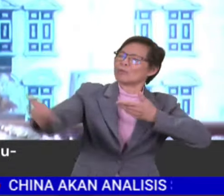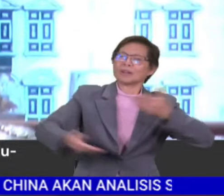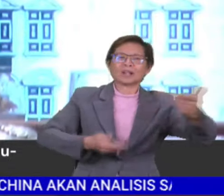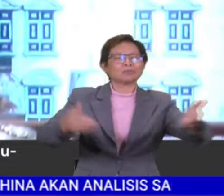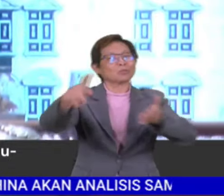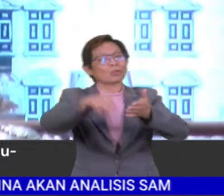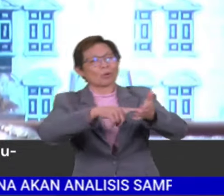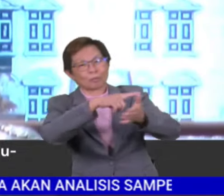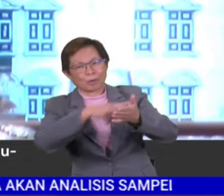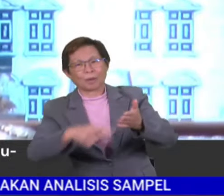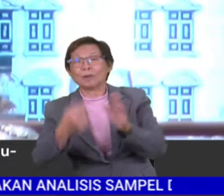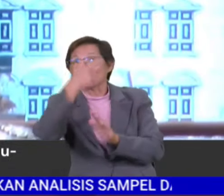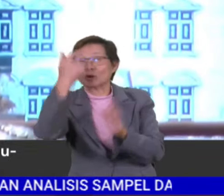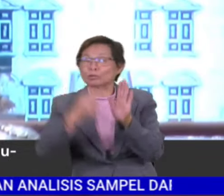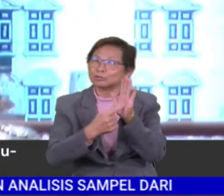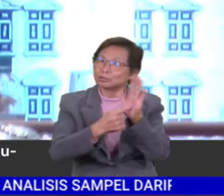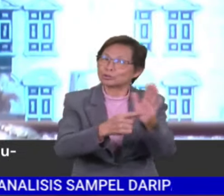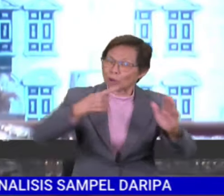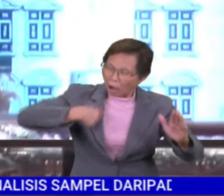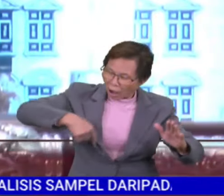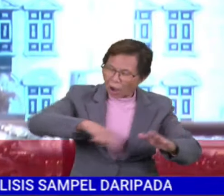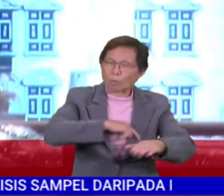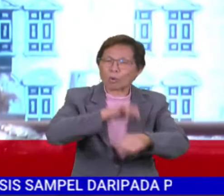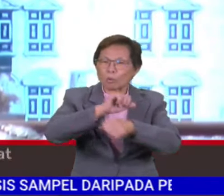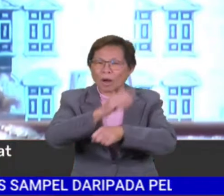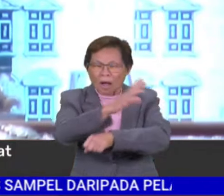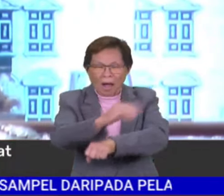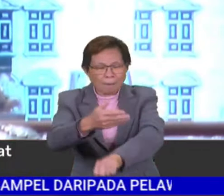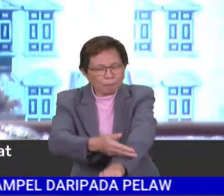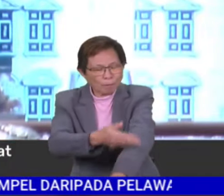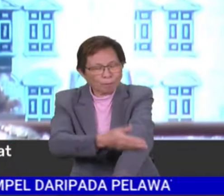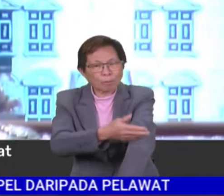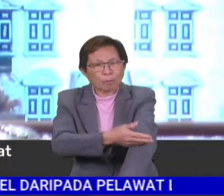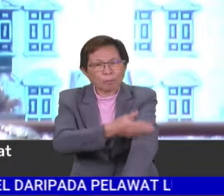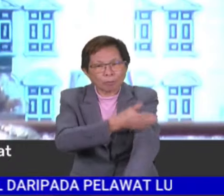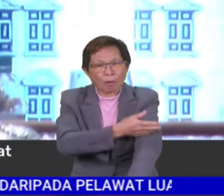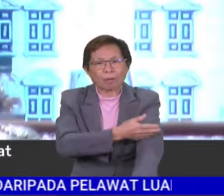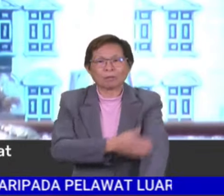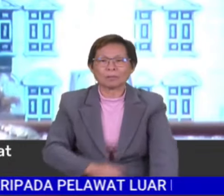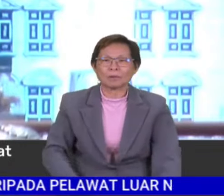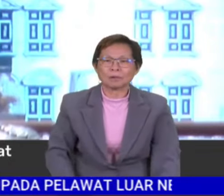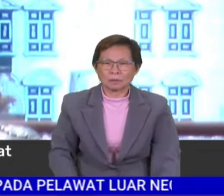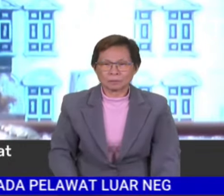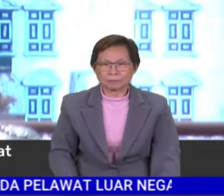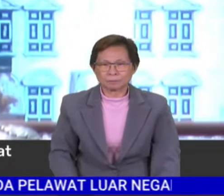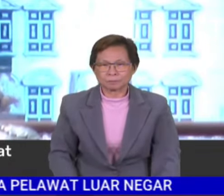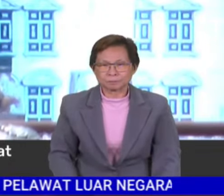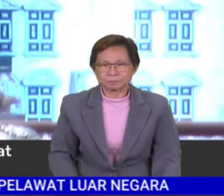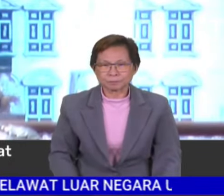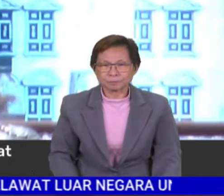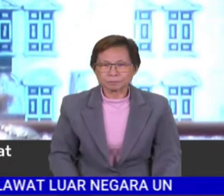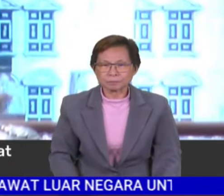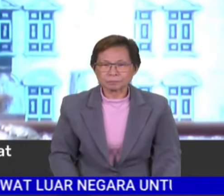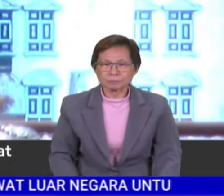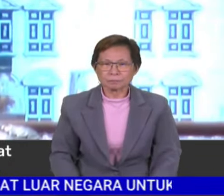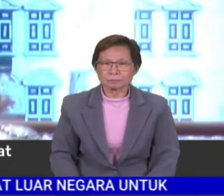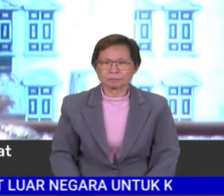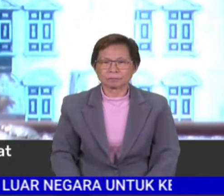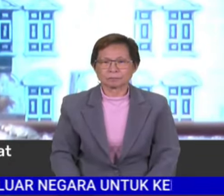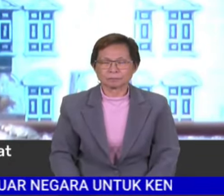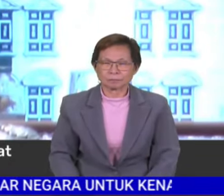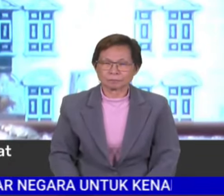us reflect on our work, improve to the best of our abilities and competence, and also remind us of